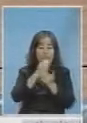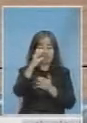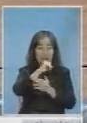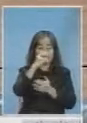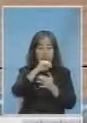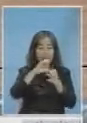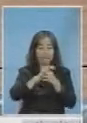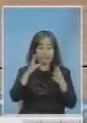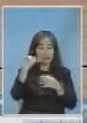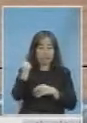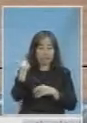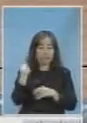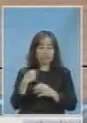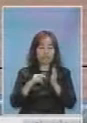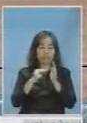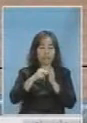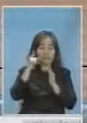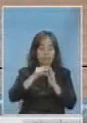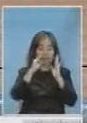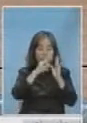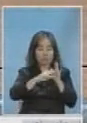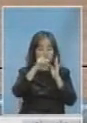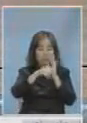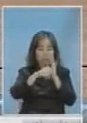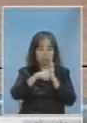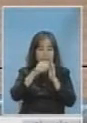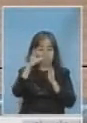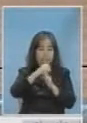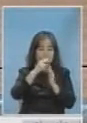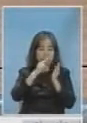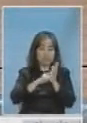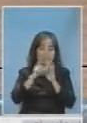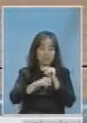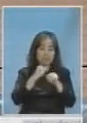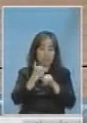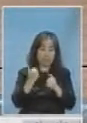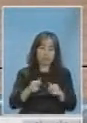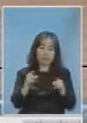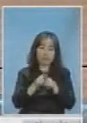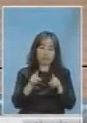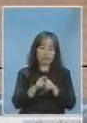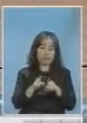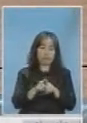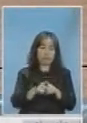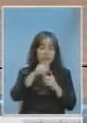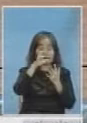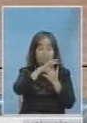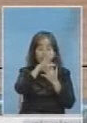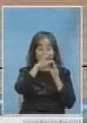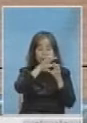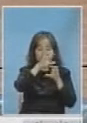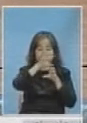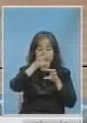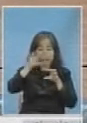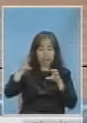ว้ที่สำนักงานเลขาธิการนายกรัฐมนตรีปีนี้งบราชการรับของทุกหน่วยงานมีถึ